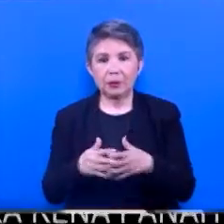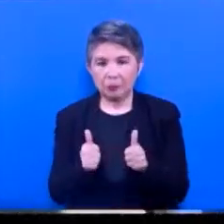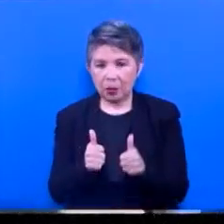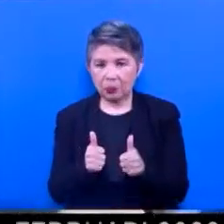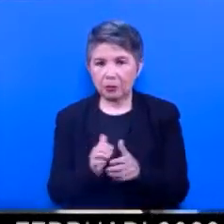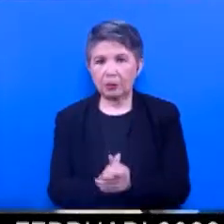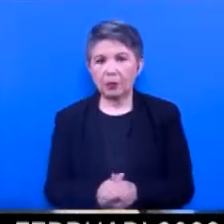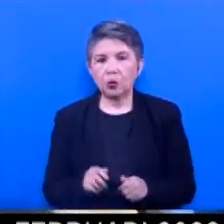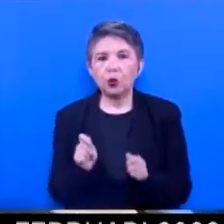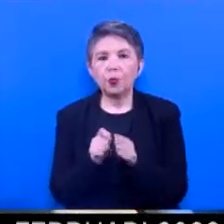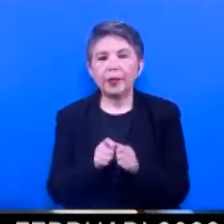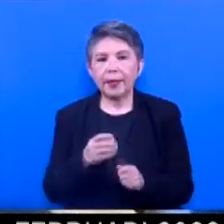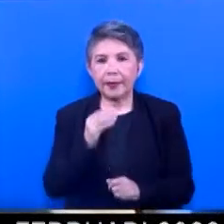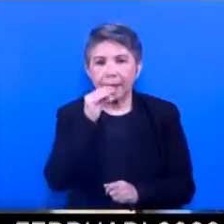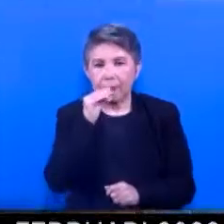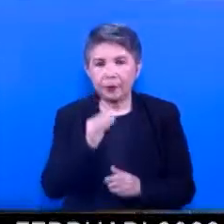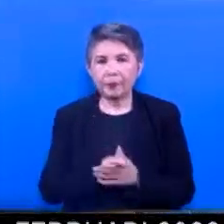dikit begini